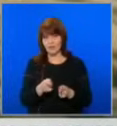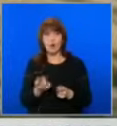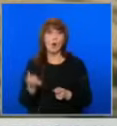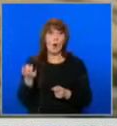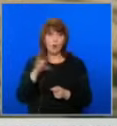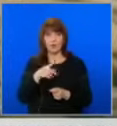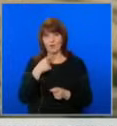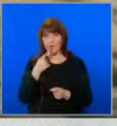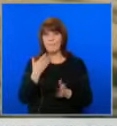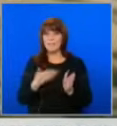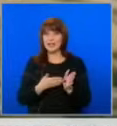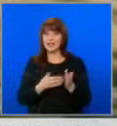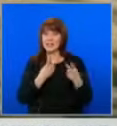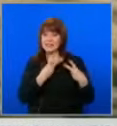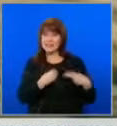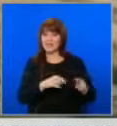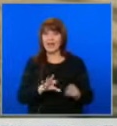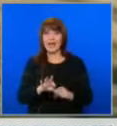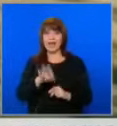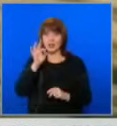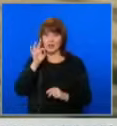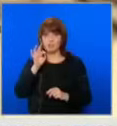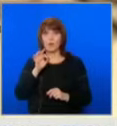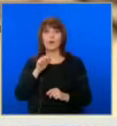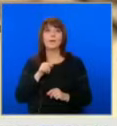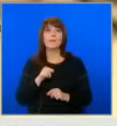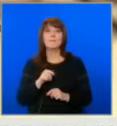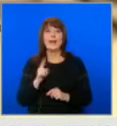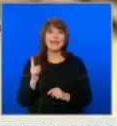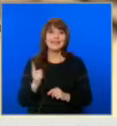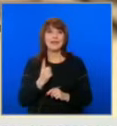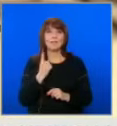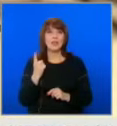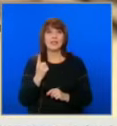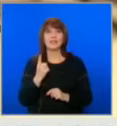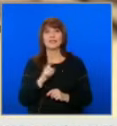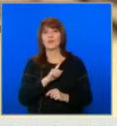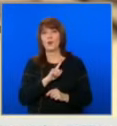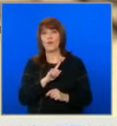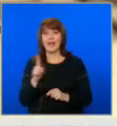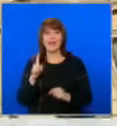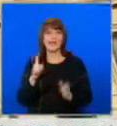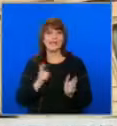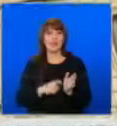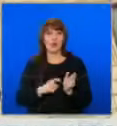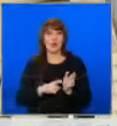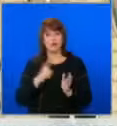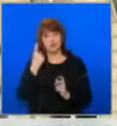казаха че причината за върнатия избор на комисиите в столичния общински съвет е само и единствено